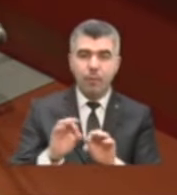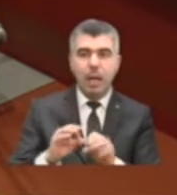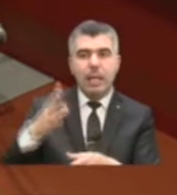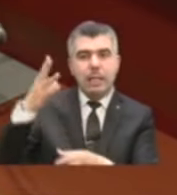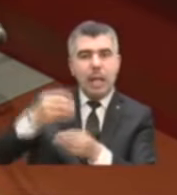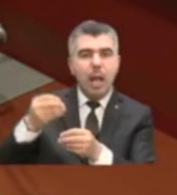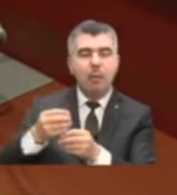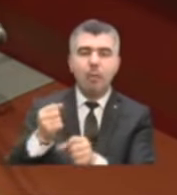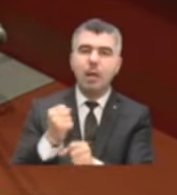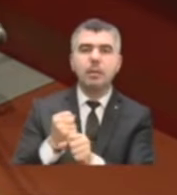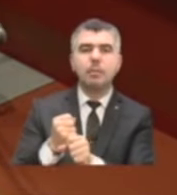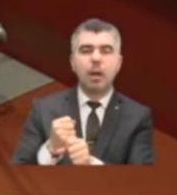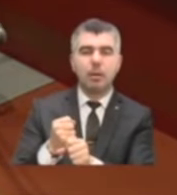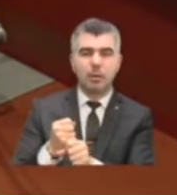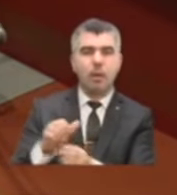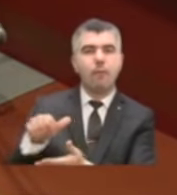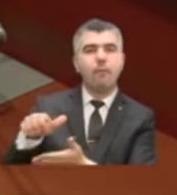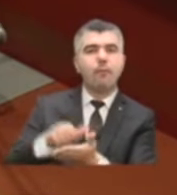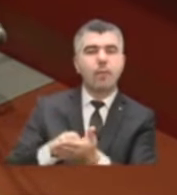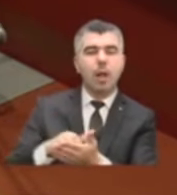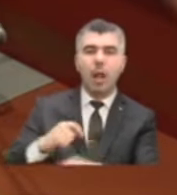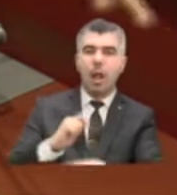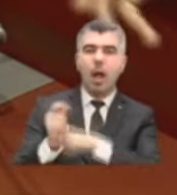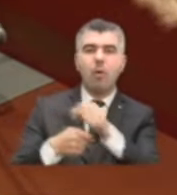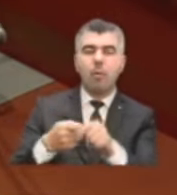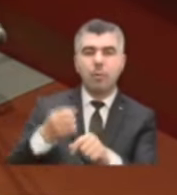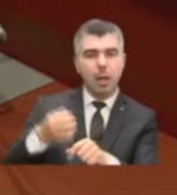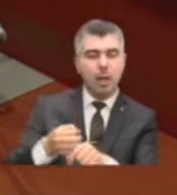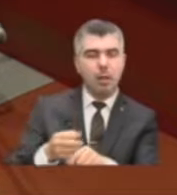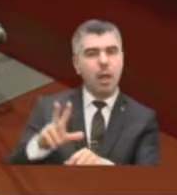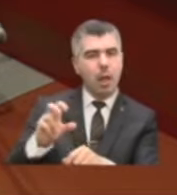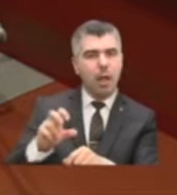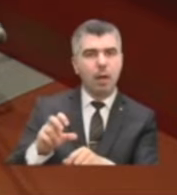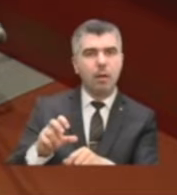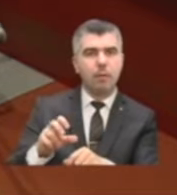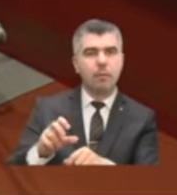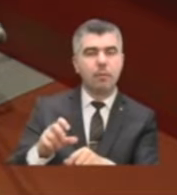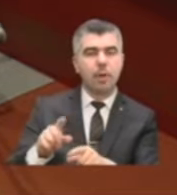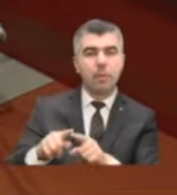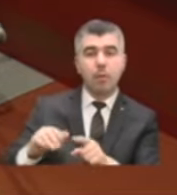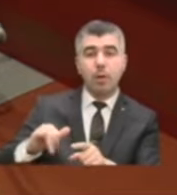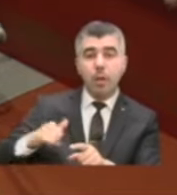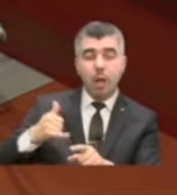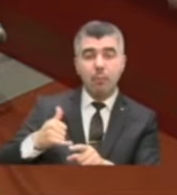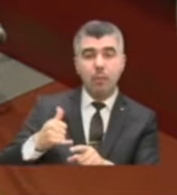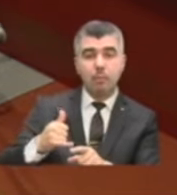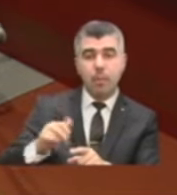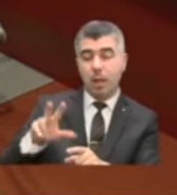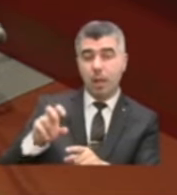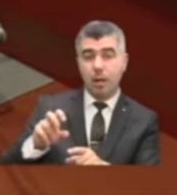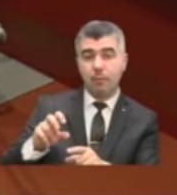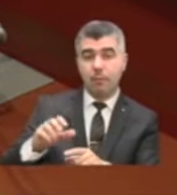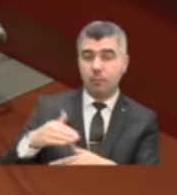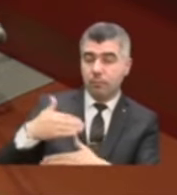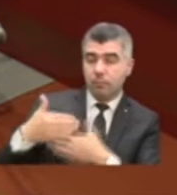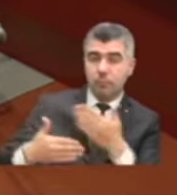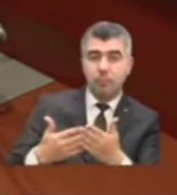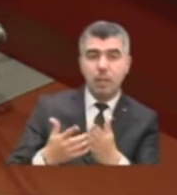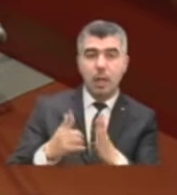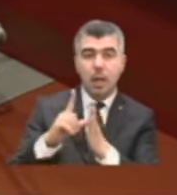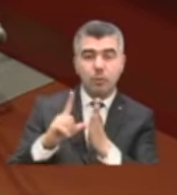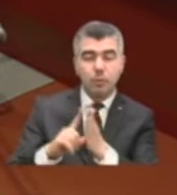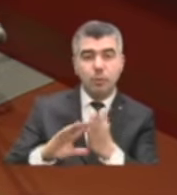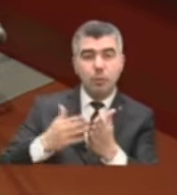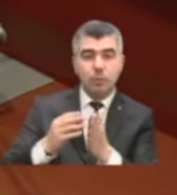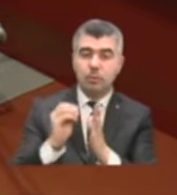في واحد الحاجه. وفي العالم القروي كيكونوا شباب وشباب يمكن عندهم اراضي، ولكن التطورات اللي عرفوا حتى العالم القروي في مجال ديال